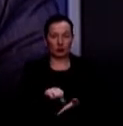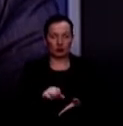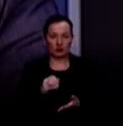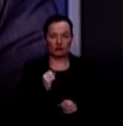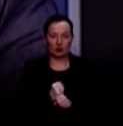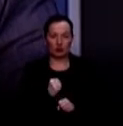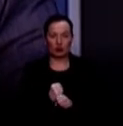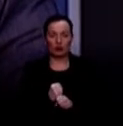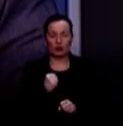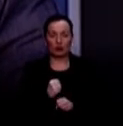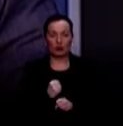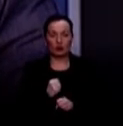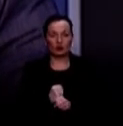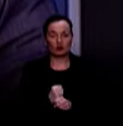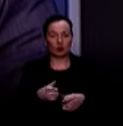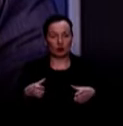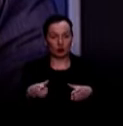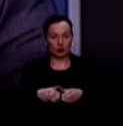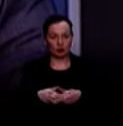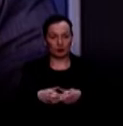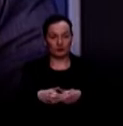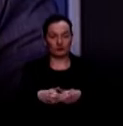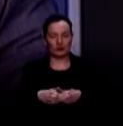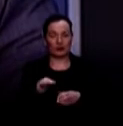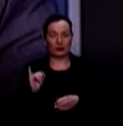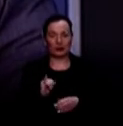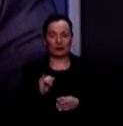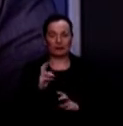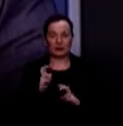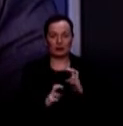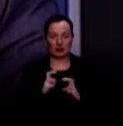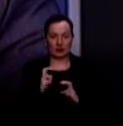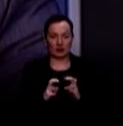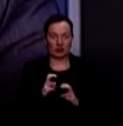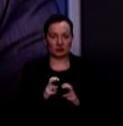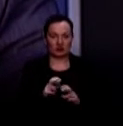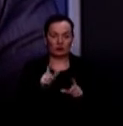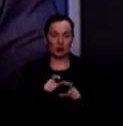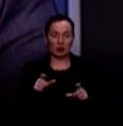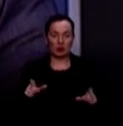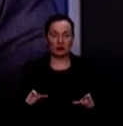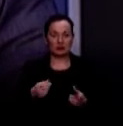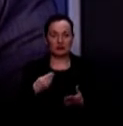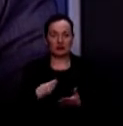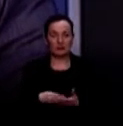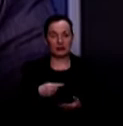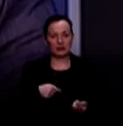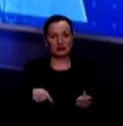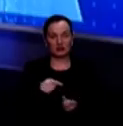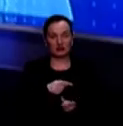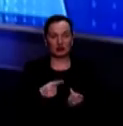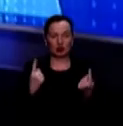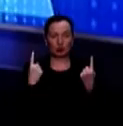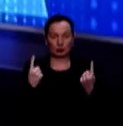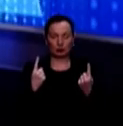робочої групи. І підприємці, громадськість, бізнес, крупний,